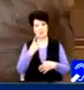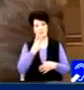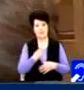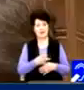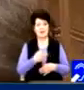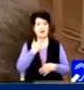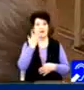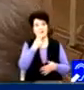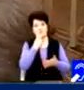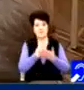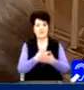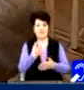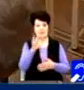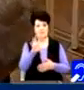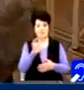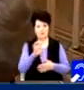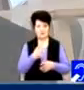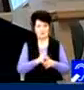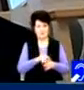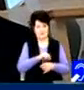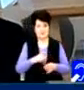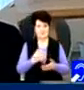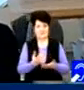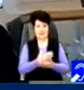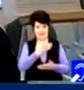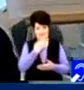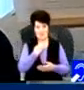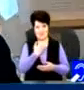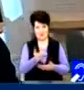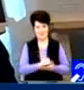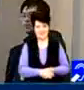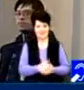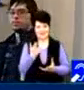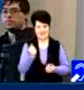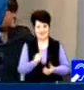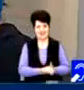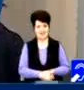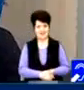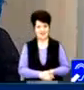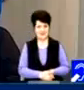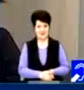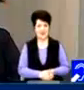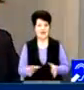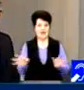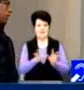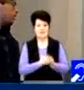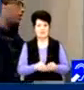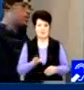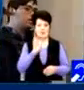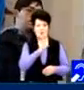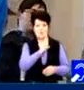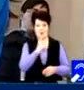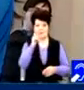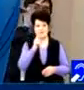dată când revedea fotografia se redescopera ești frumos Da Nicu A venit împreună cu mama și cu cei